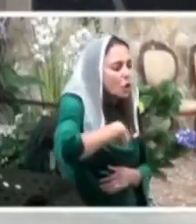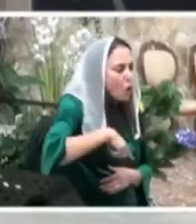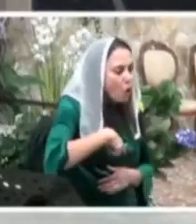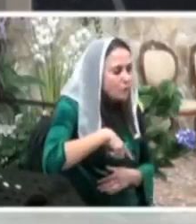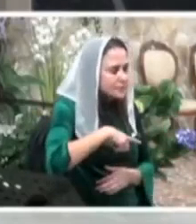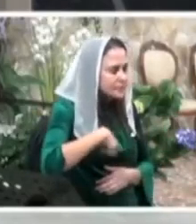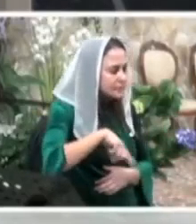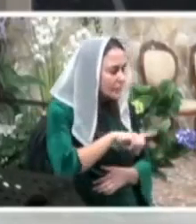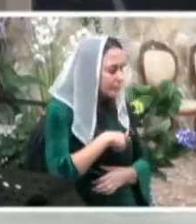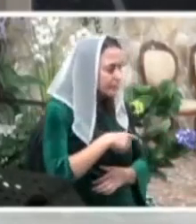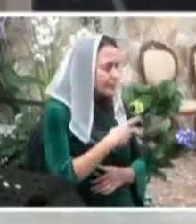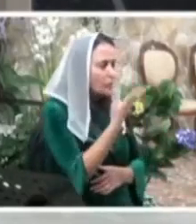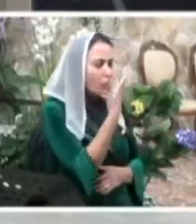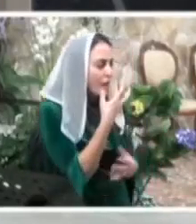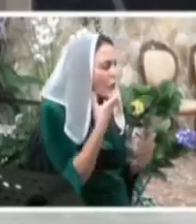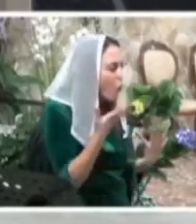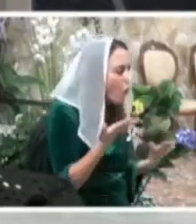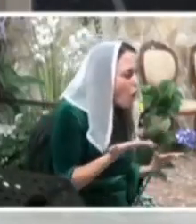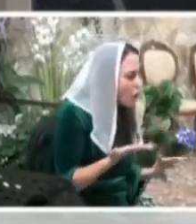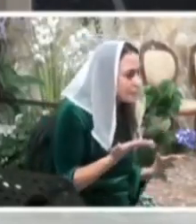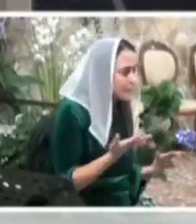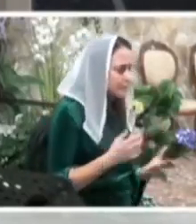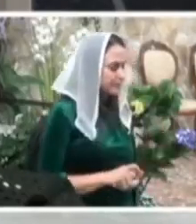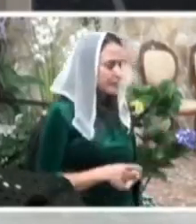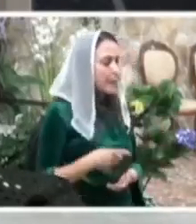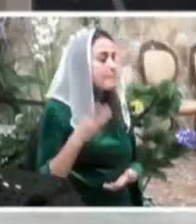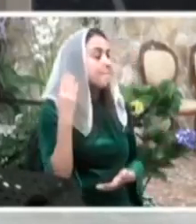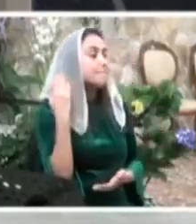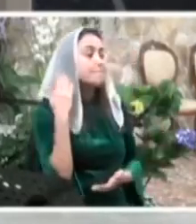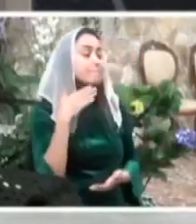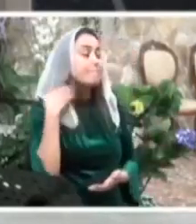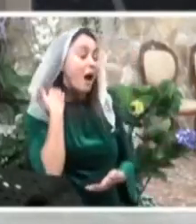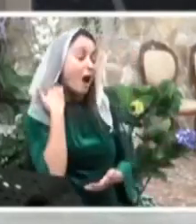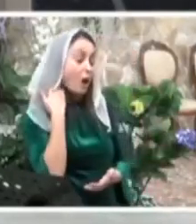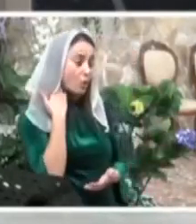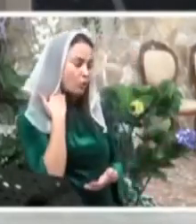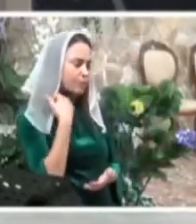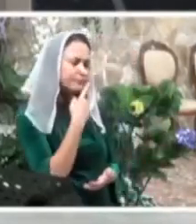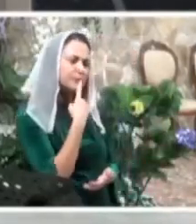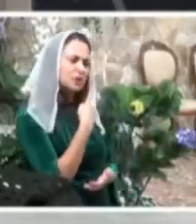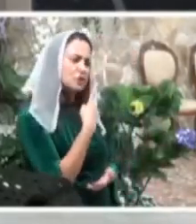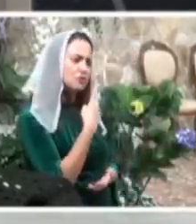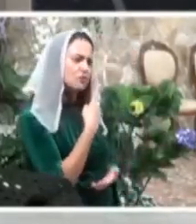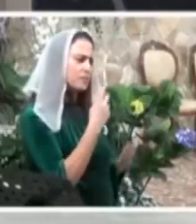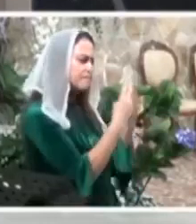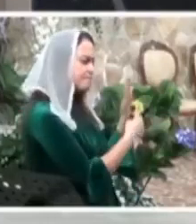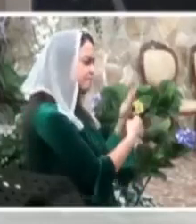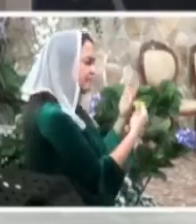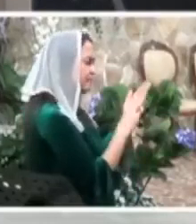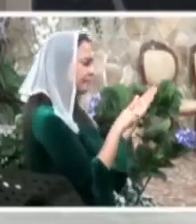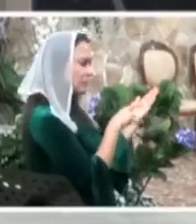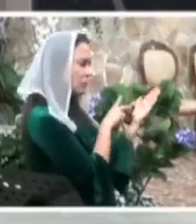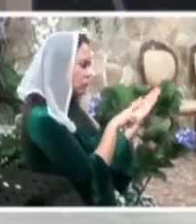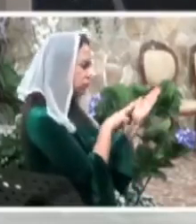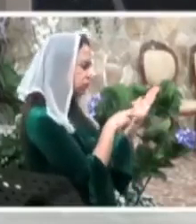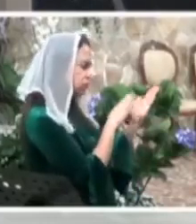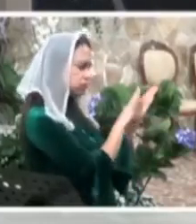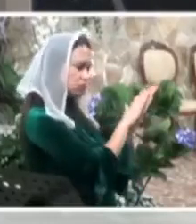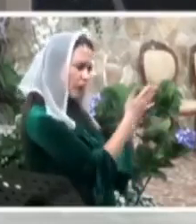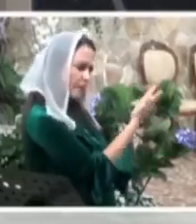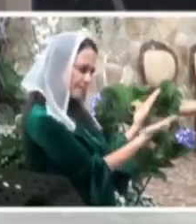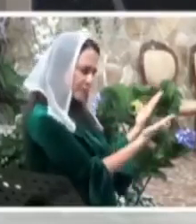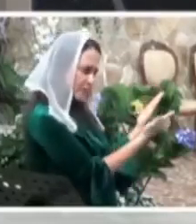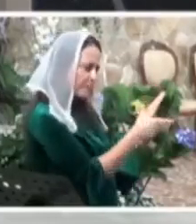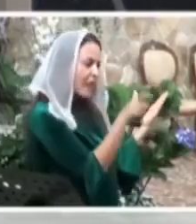vita. Cosa dice Paolo? Mi viene in mente un testo della parola